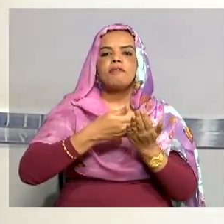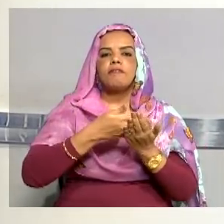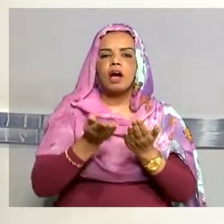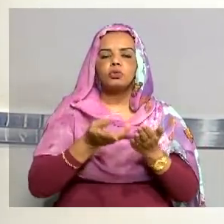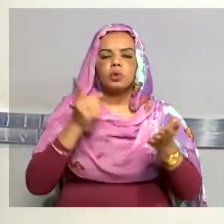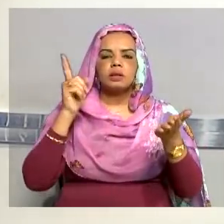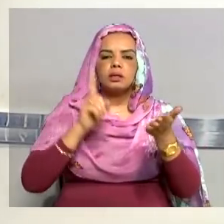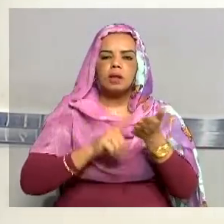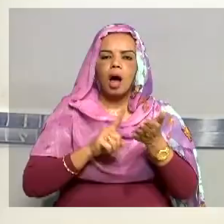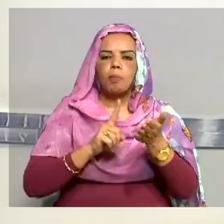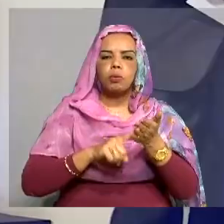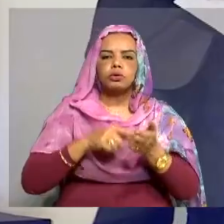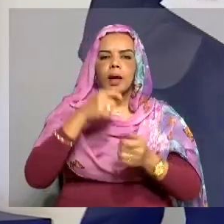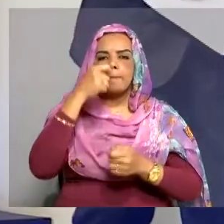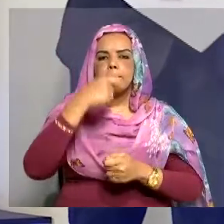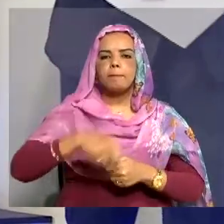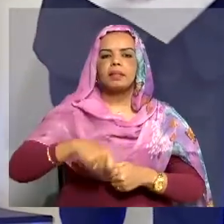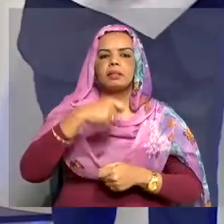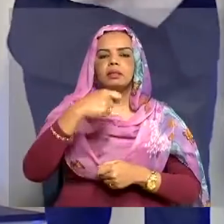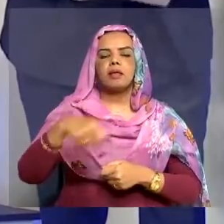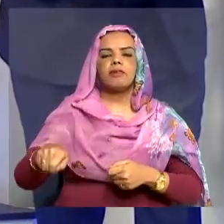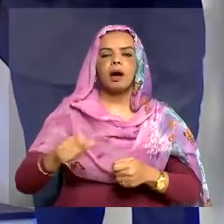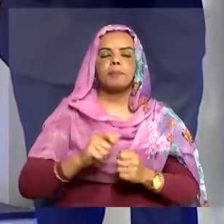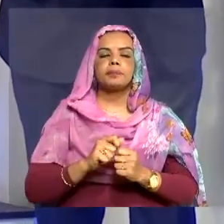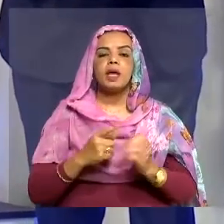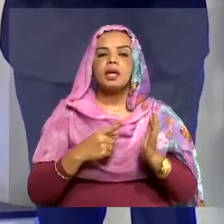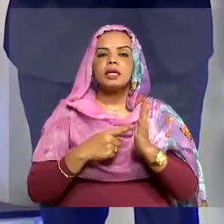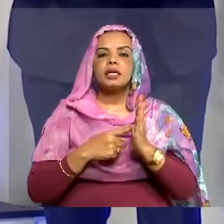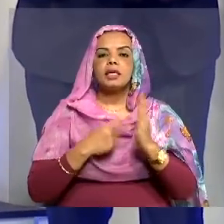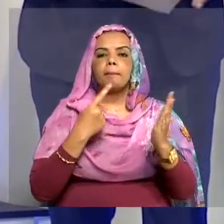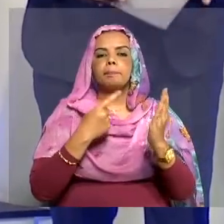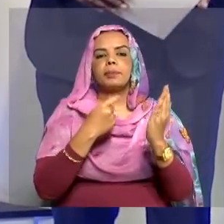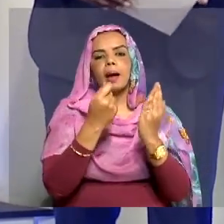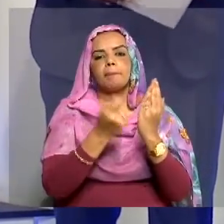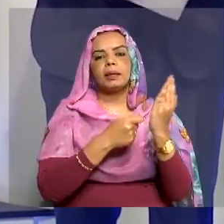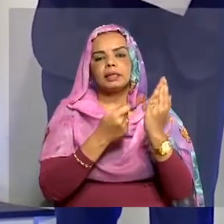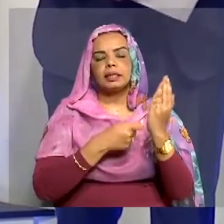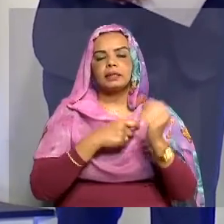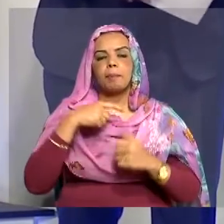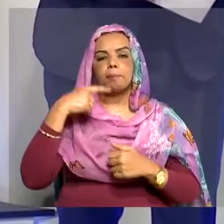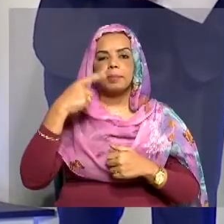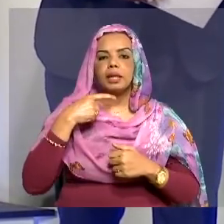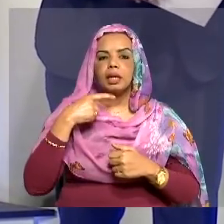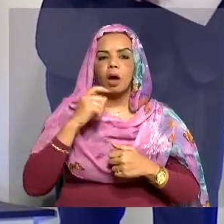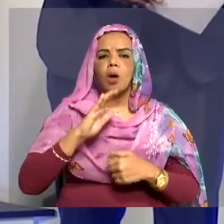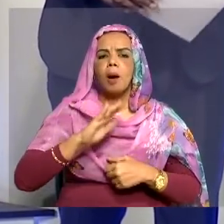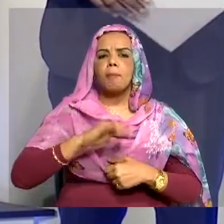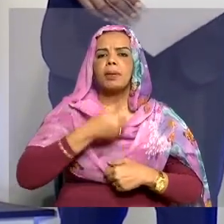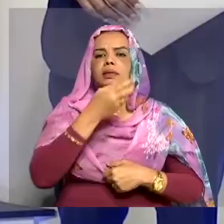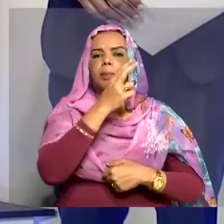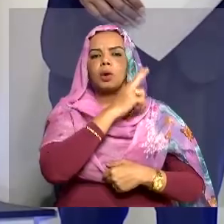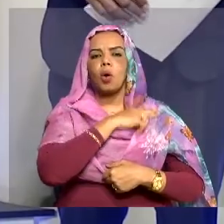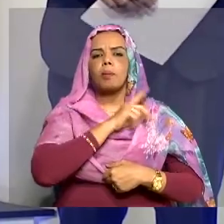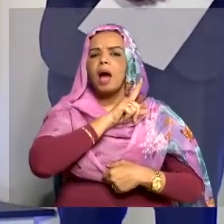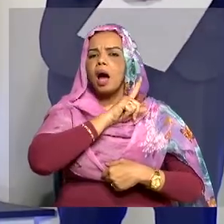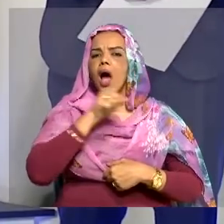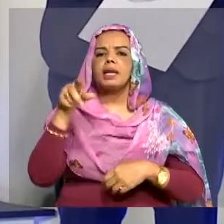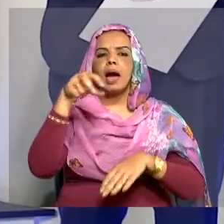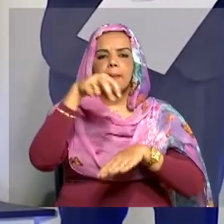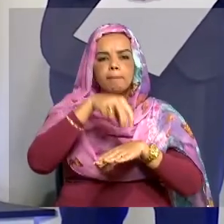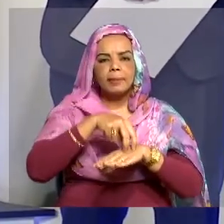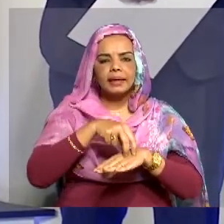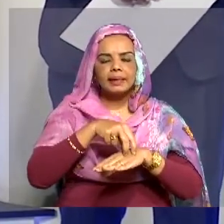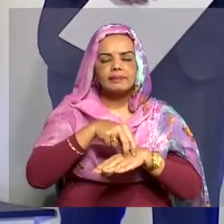بد من دفع ثمنها. يبدأ الأمين زاويته بالقول: ظل مطلب الحكم اللامركزي